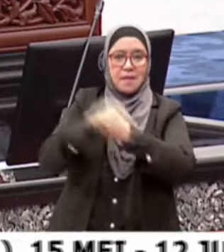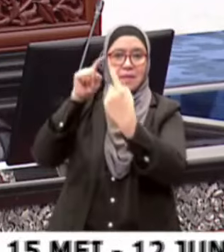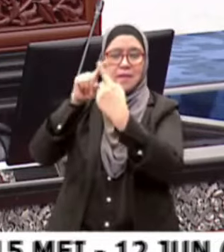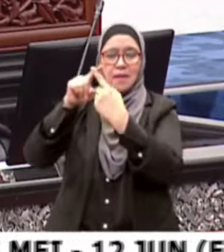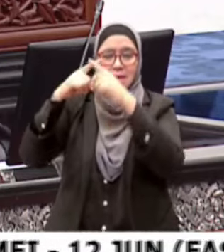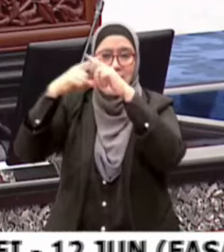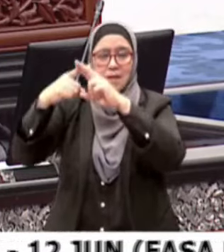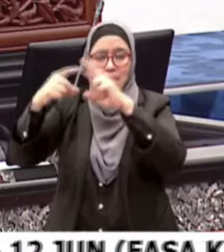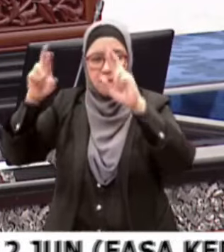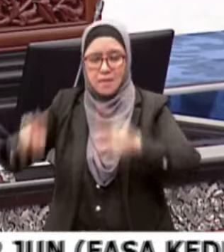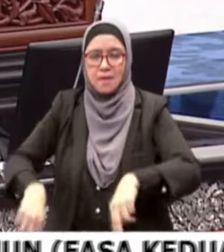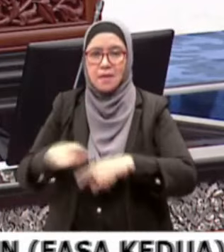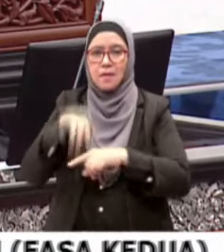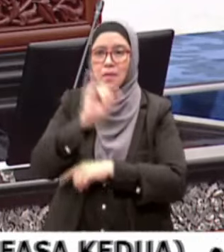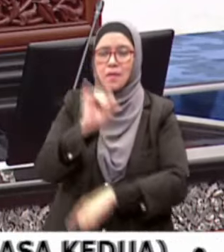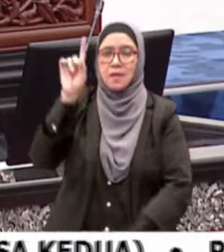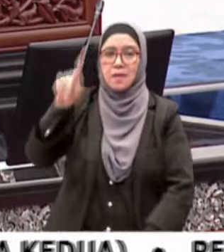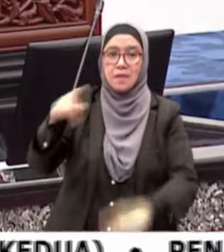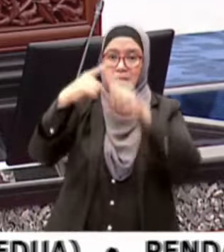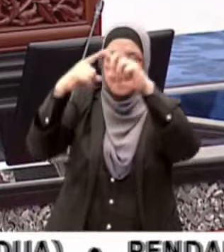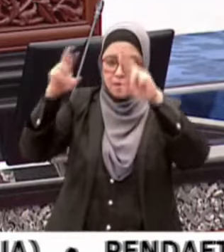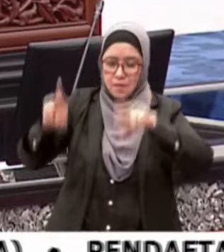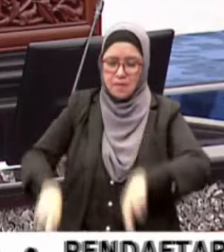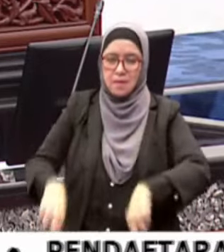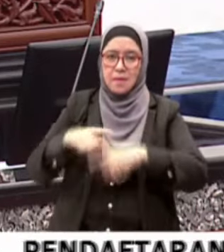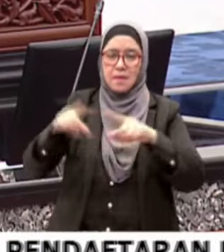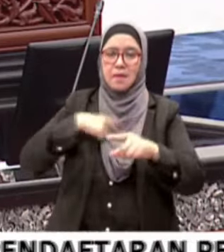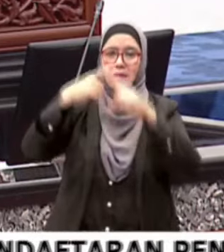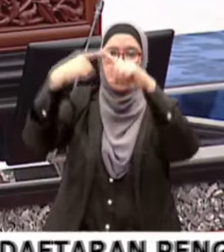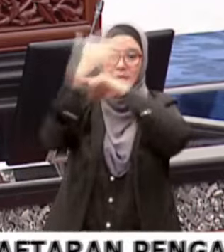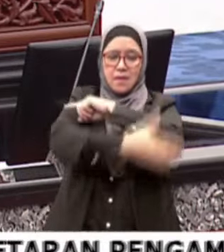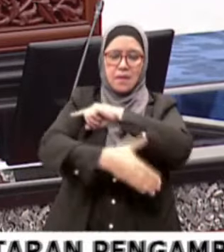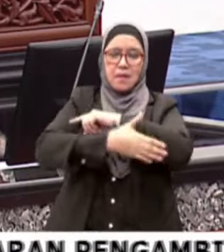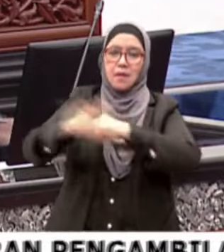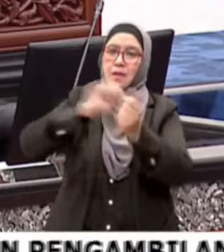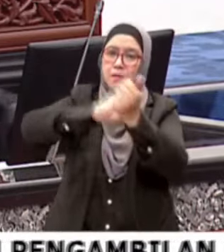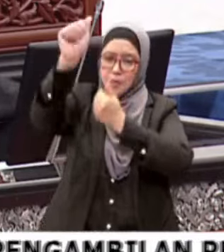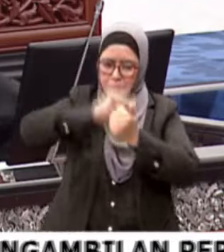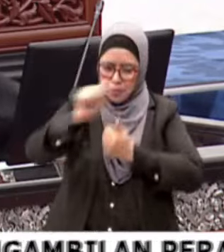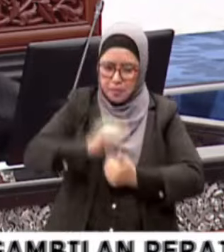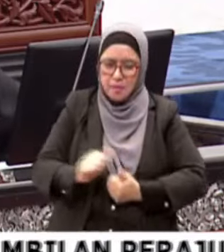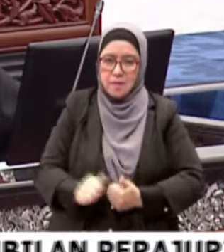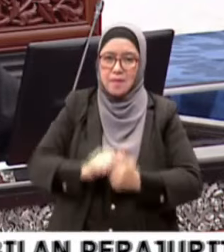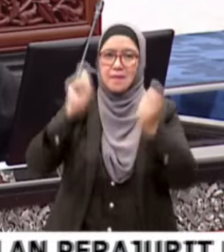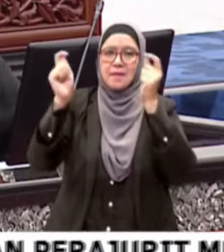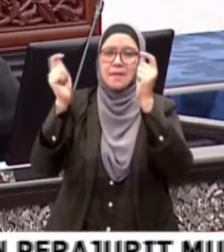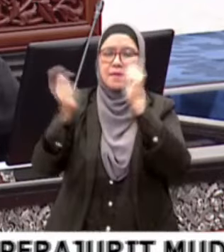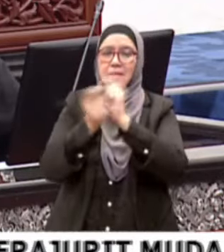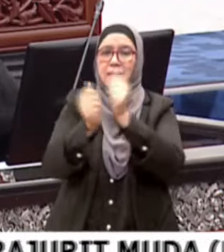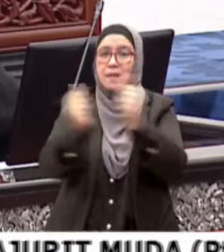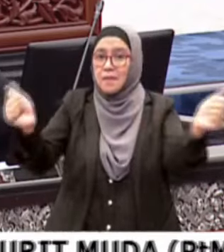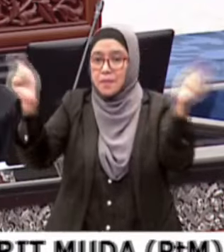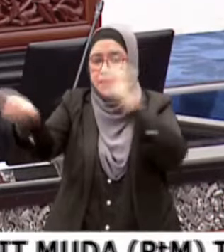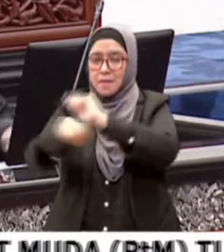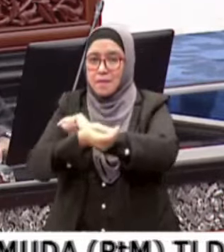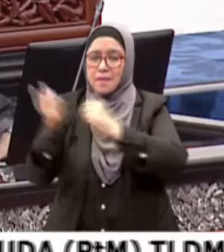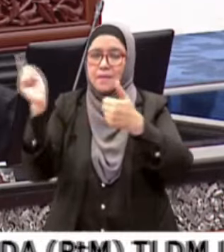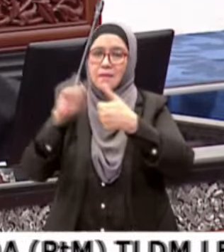dewan negara telah meluluskan undang-undang yang berikut tanpa pindahan dia 47 2022 negara